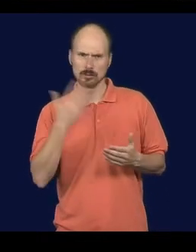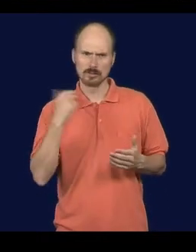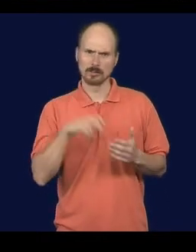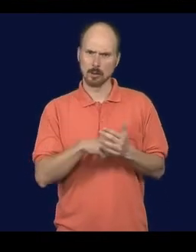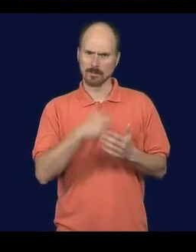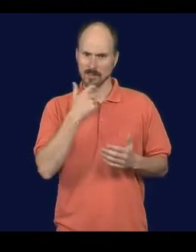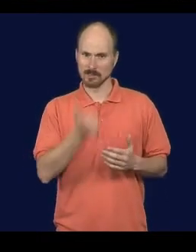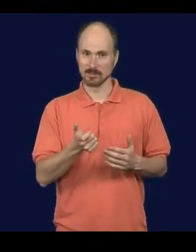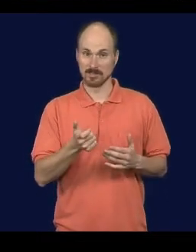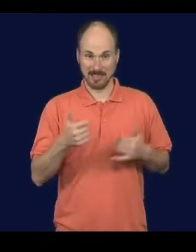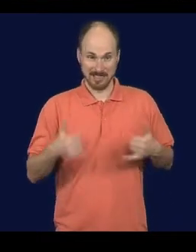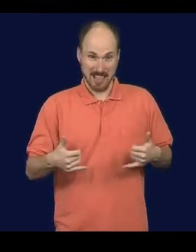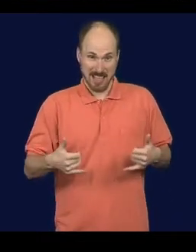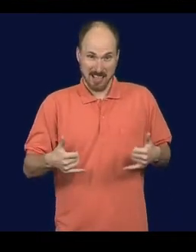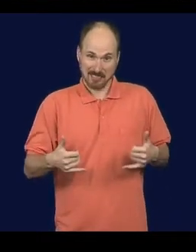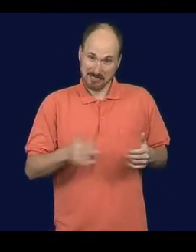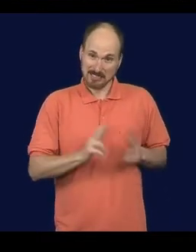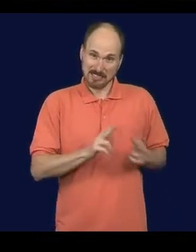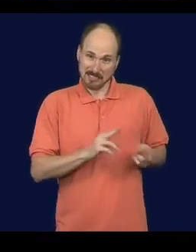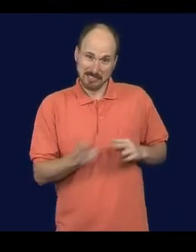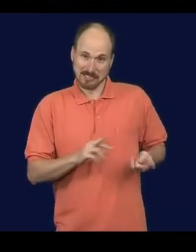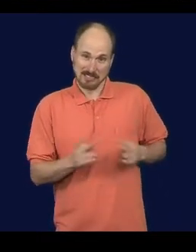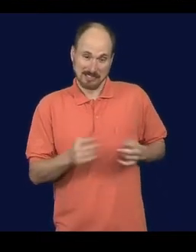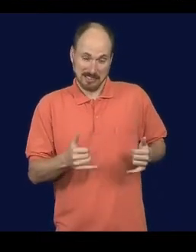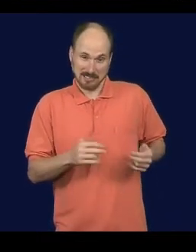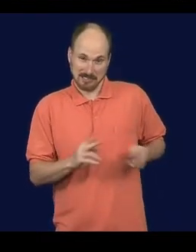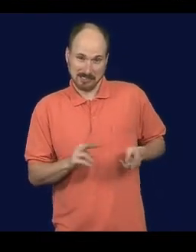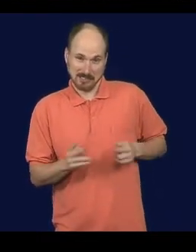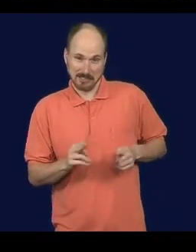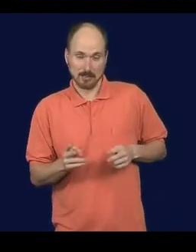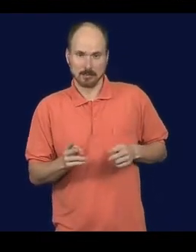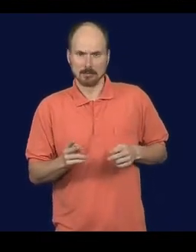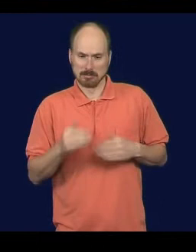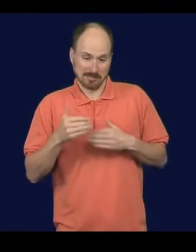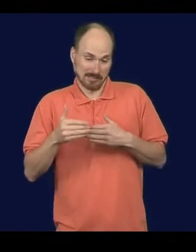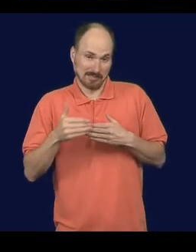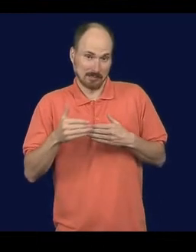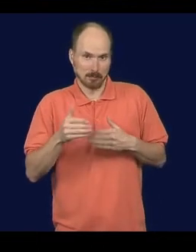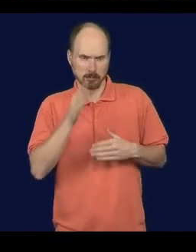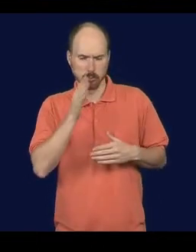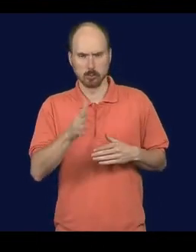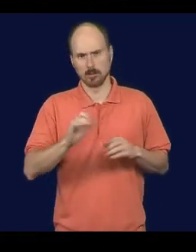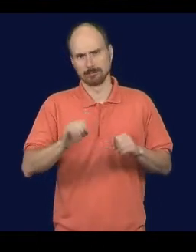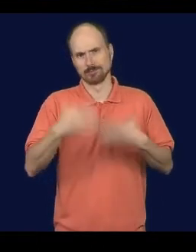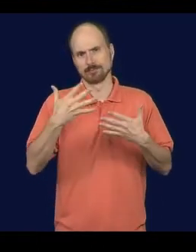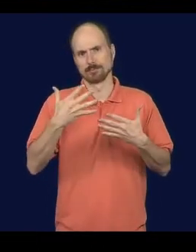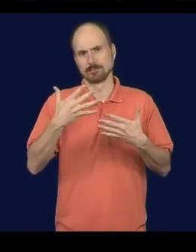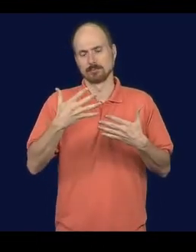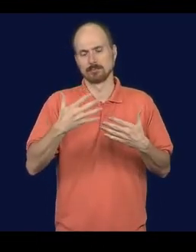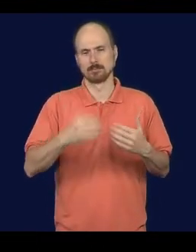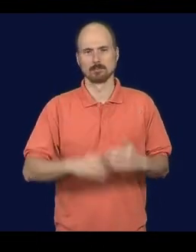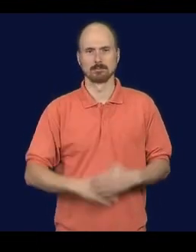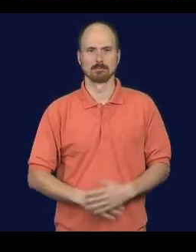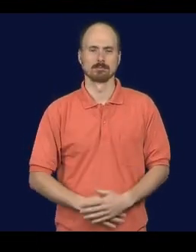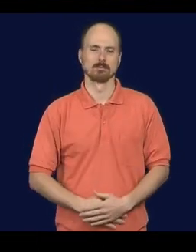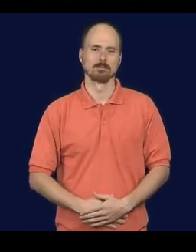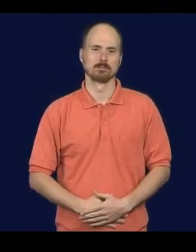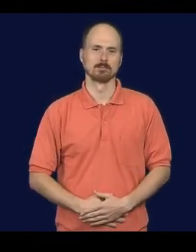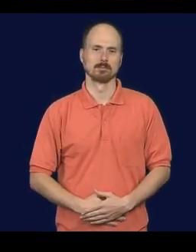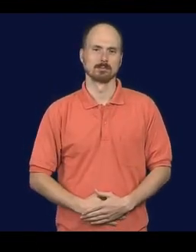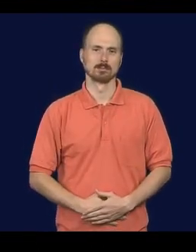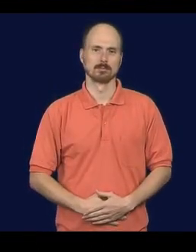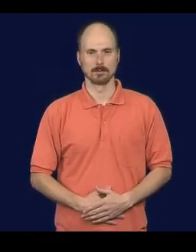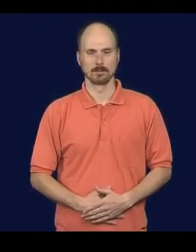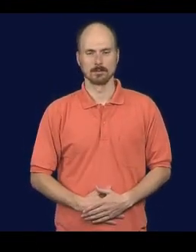Je to možné se dozvědět v sekci o aplikaci, tam jsou vypsané veškeré zdroje, ze kterých